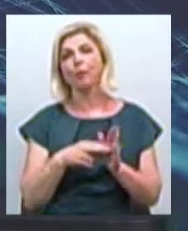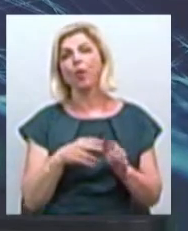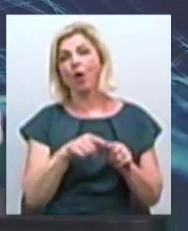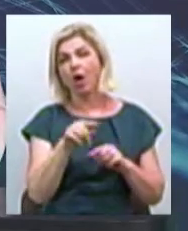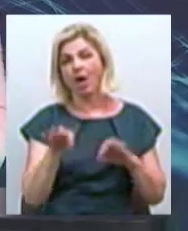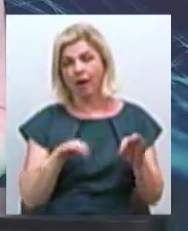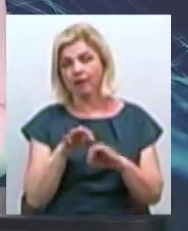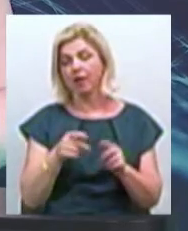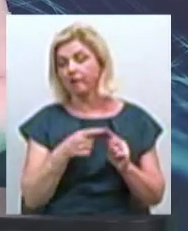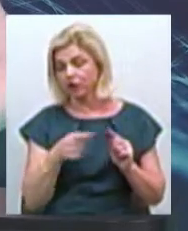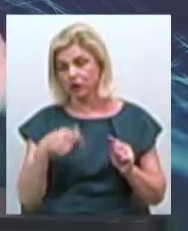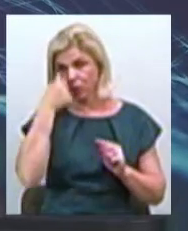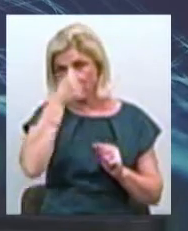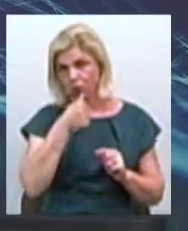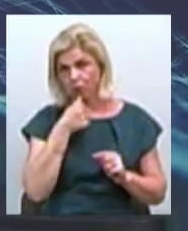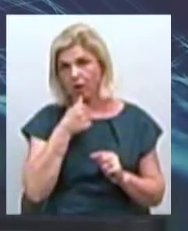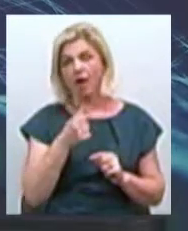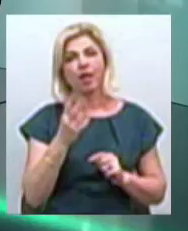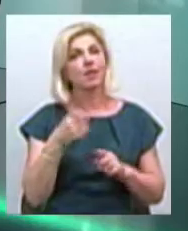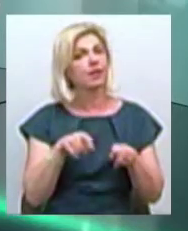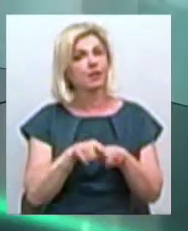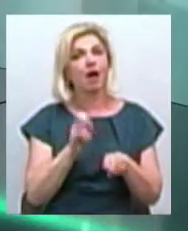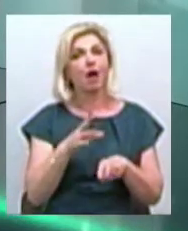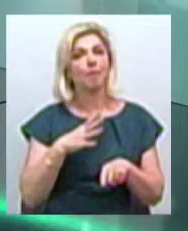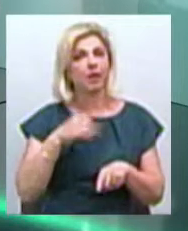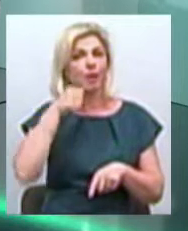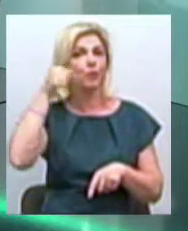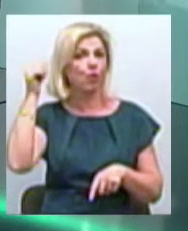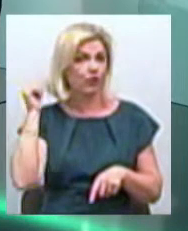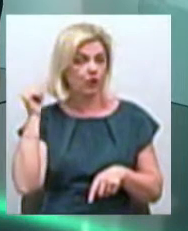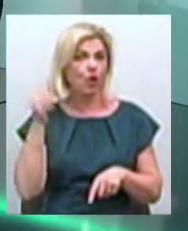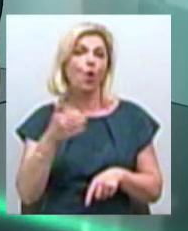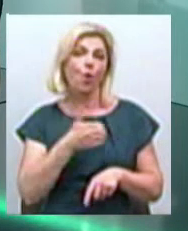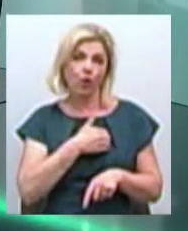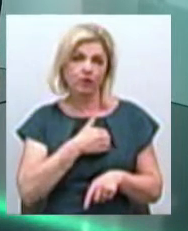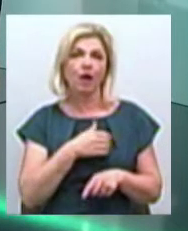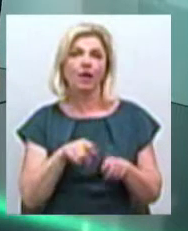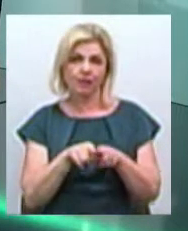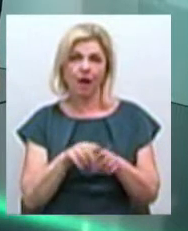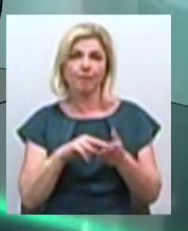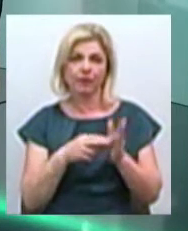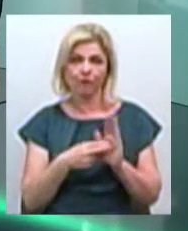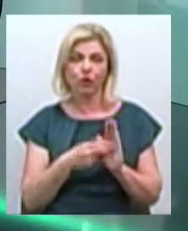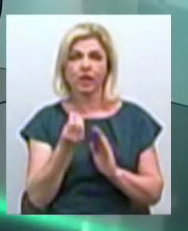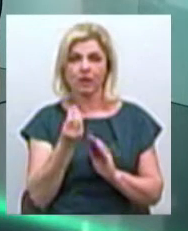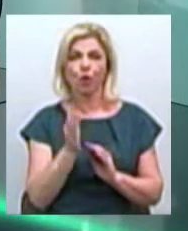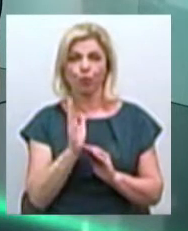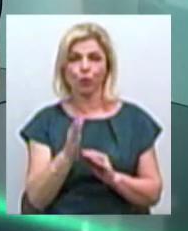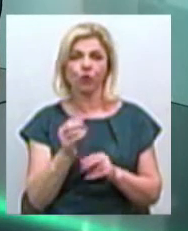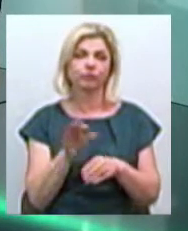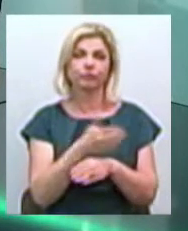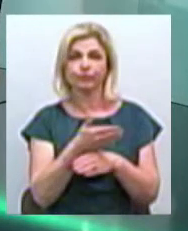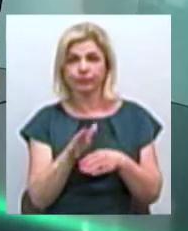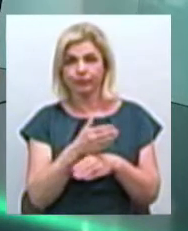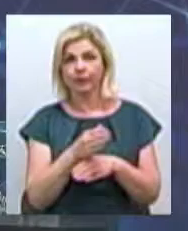усього року, а не протягом півроку, як це було в минулому році. Хоча ми, звісно, так і планували, що кошти будуть при перерозподілі, але